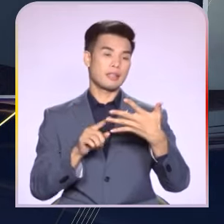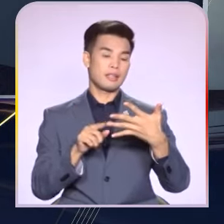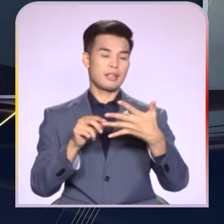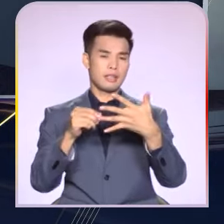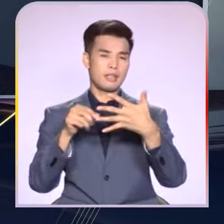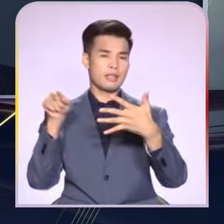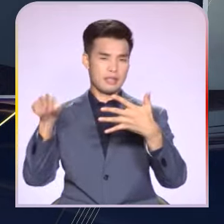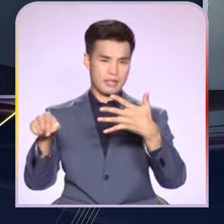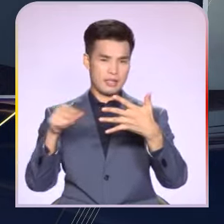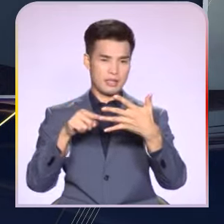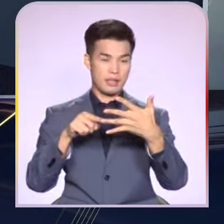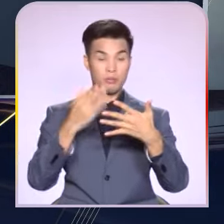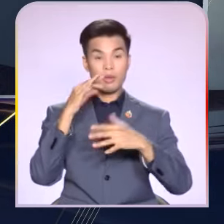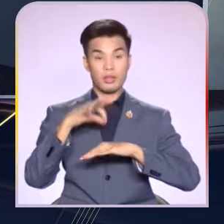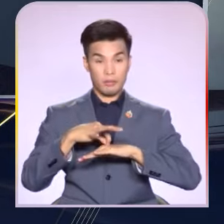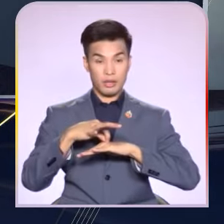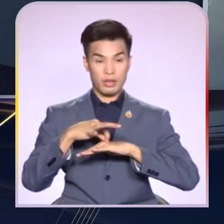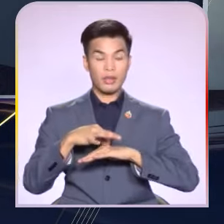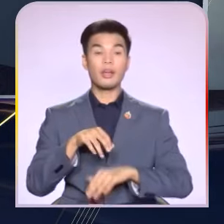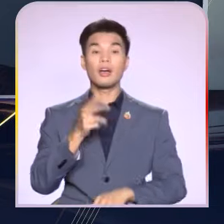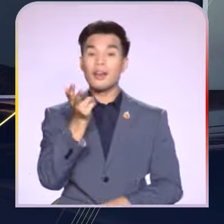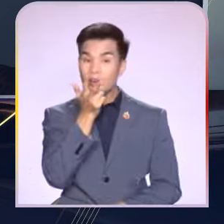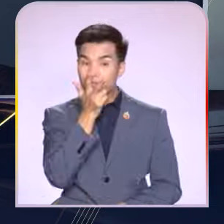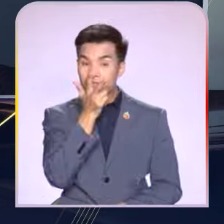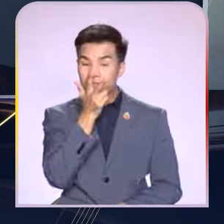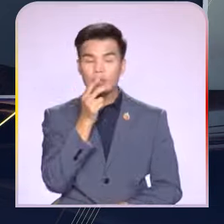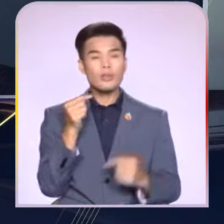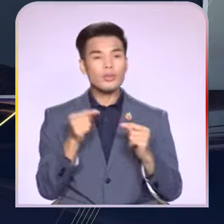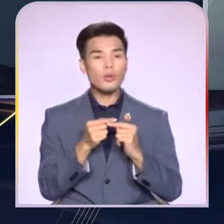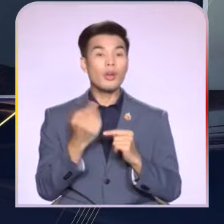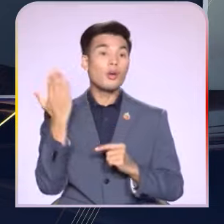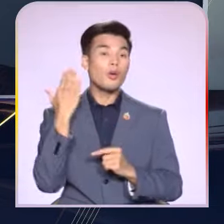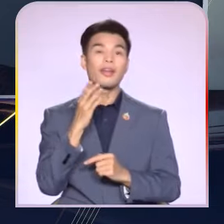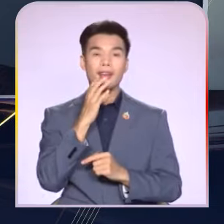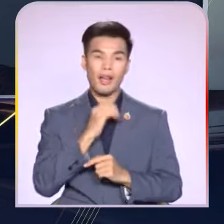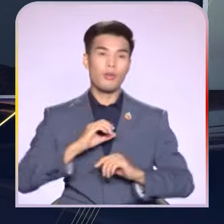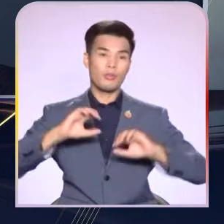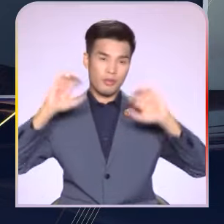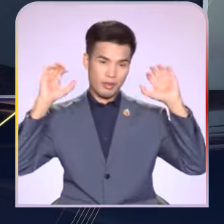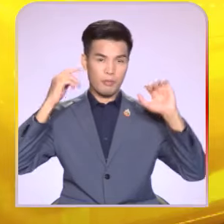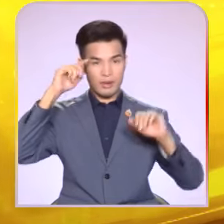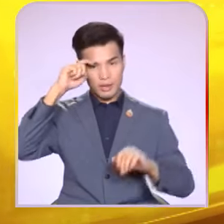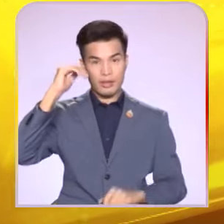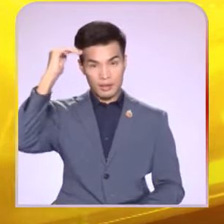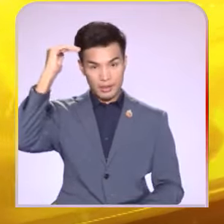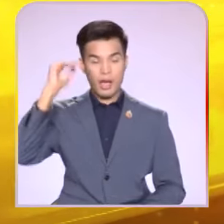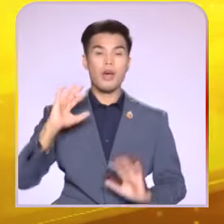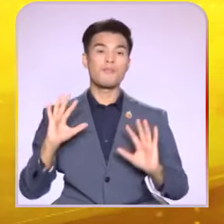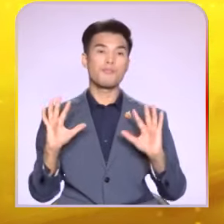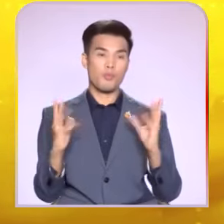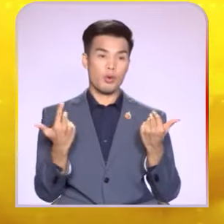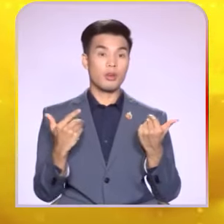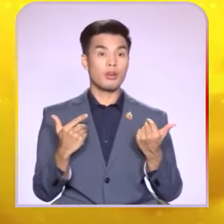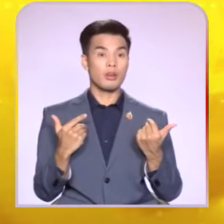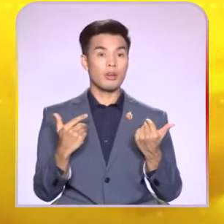ข้อนี้นะครับเพราะว่าผู้แต่งตั้งก็คือคุณอนุทินในยุคของคุณเศรษฐาทวีสินพ้นจากตำแหน่งเสร็